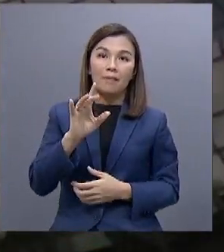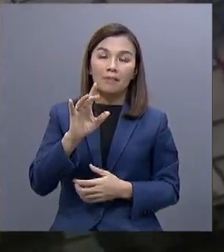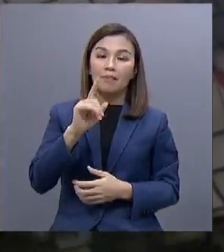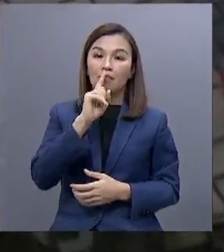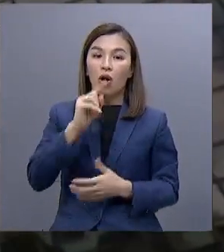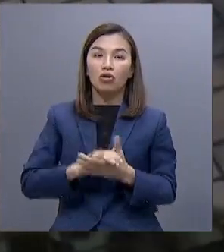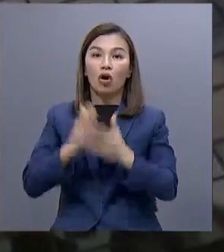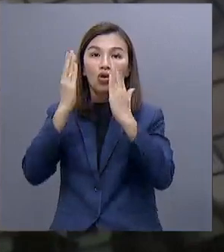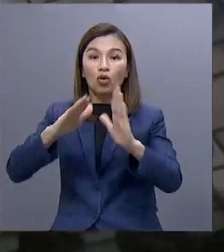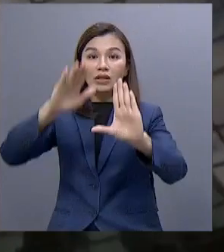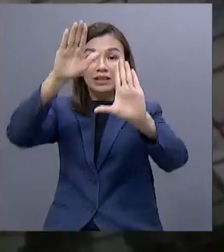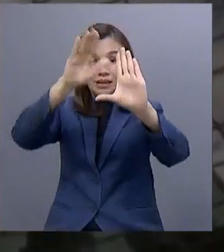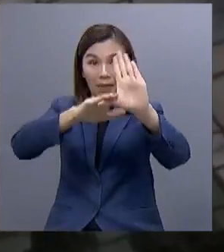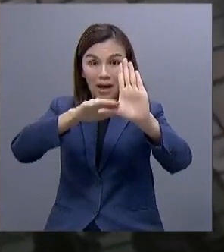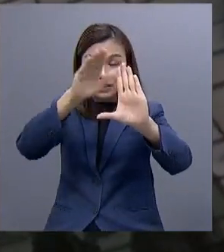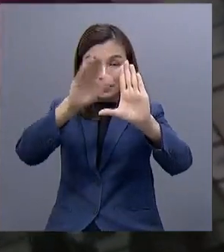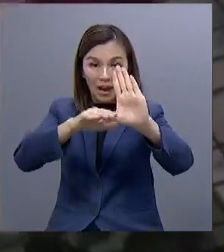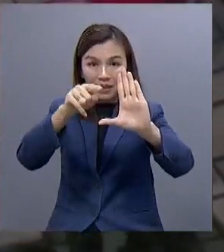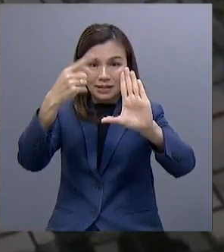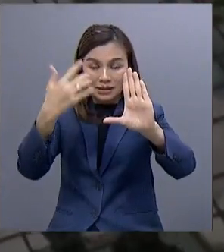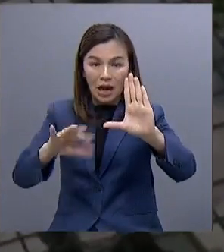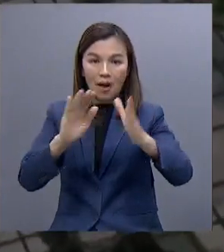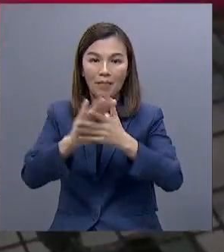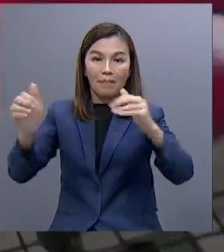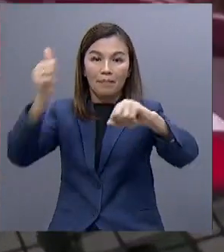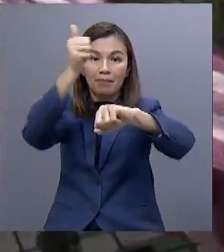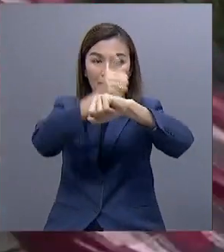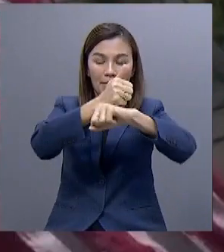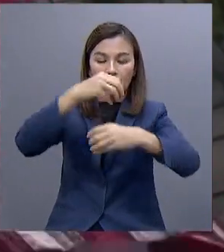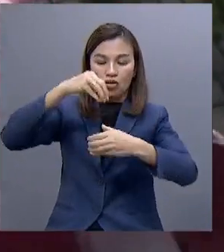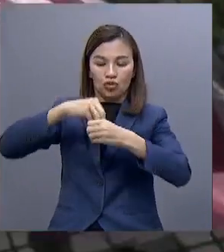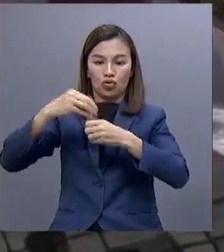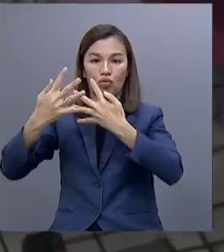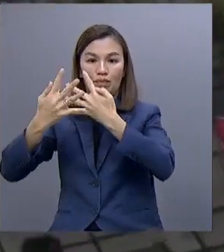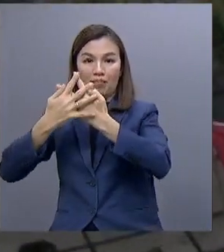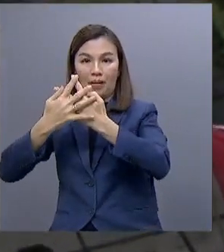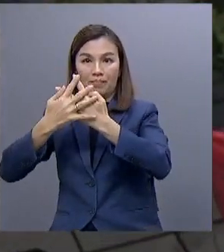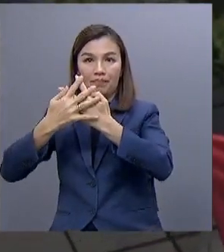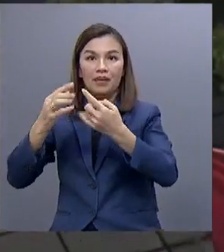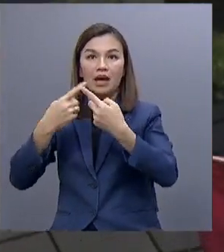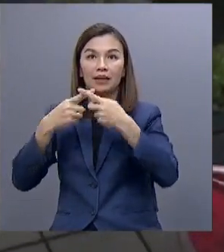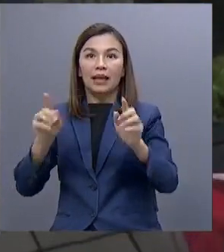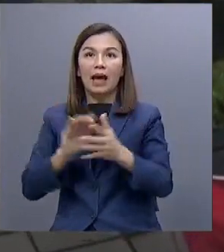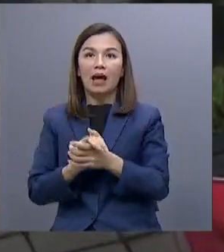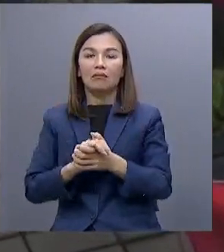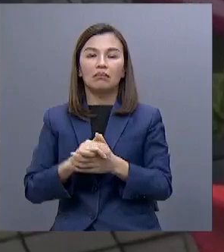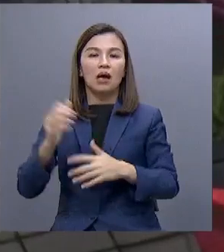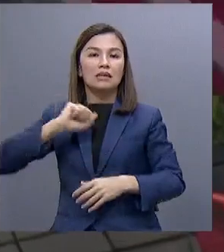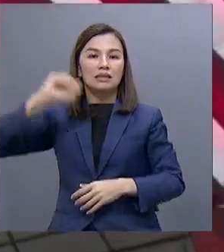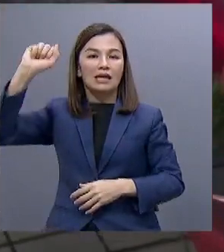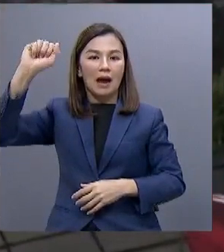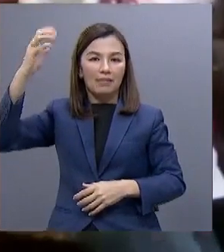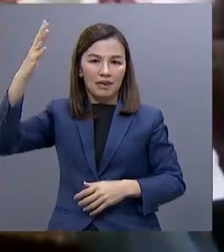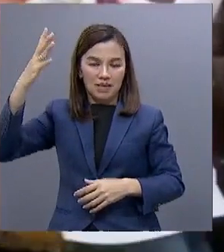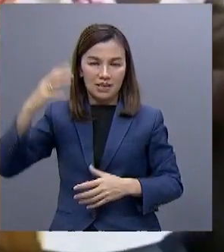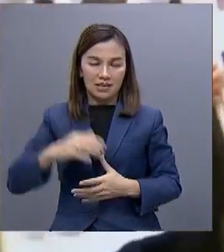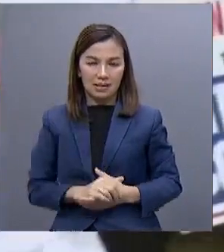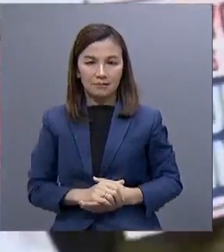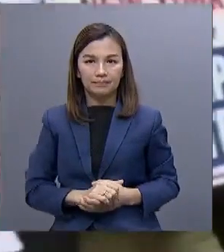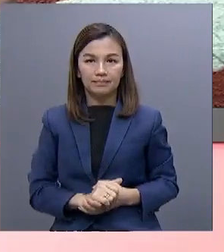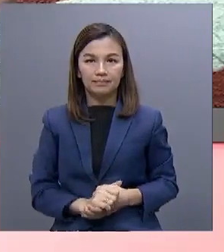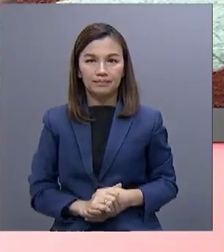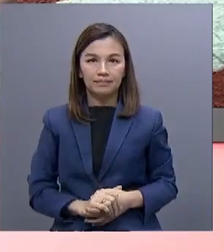เสียงชิงตำแหน่งประธานาธิบดีในขณะที่ตัวเองอยู่ในเรือนจำเพียงแต่ว่าไม่มีใครชนะการเลือกตั้งค่ะ